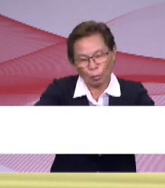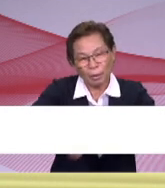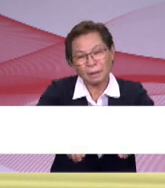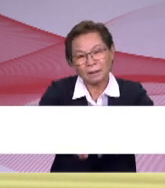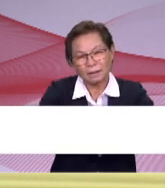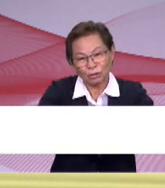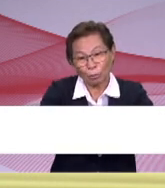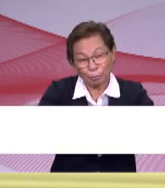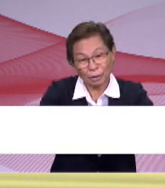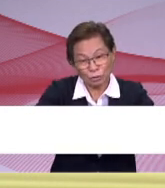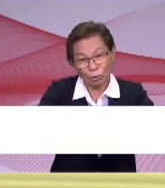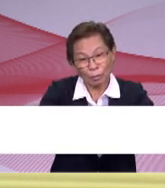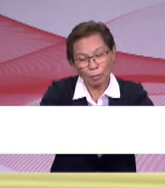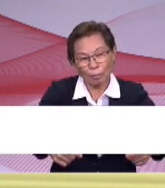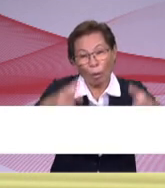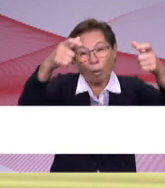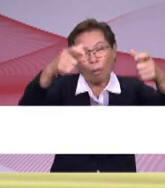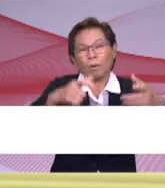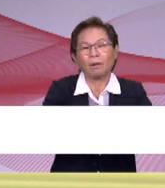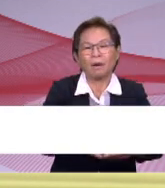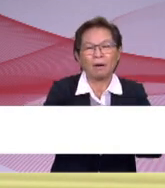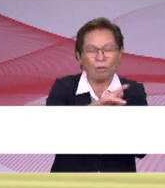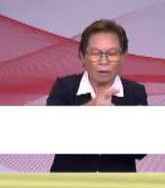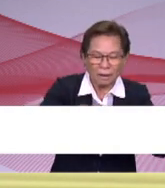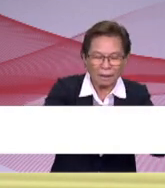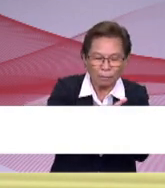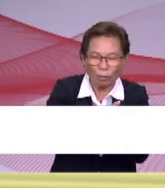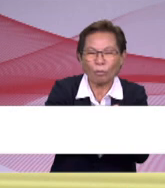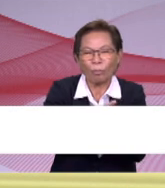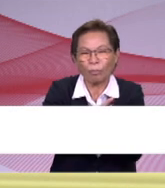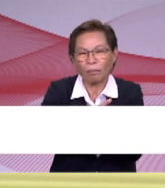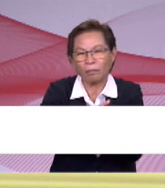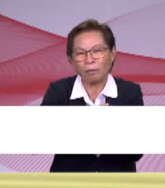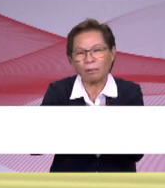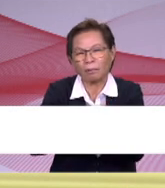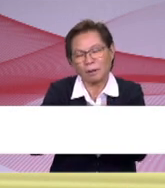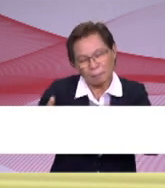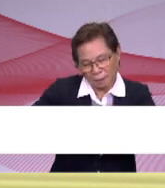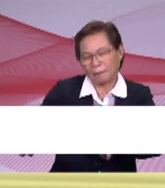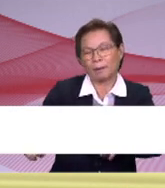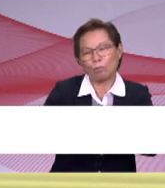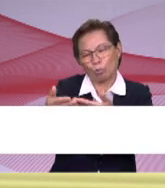store, farmasi, kedai-kedai penjagaan diri juga dibenarkan.